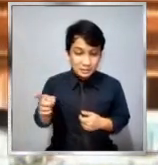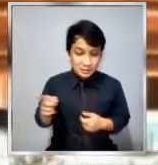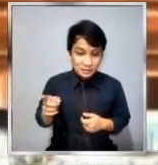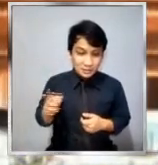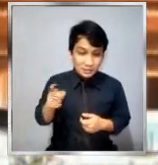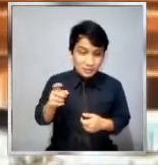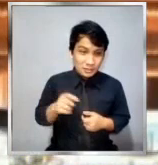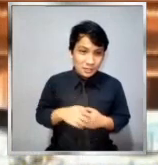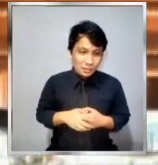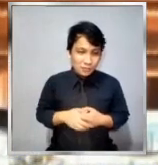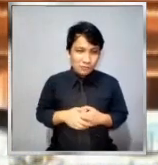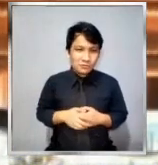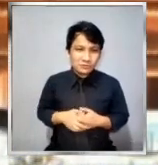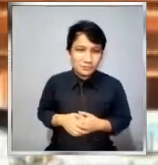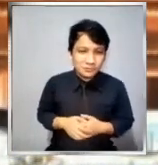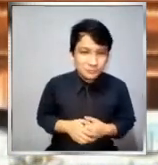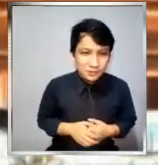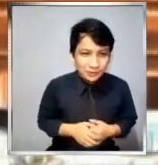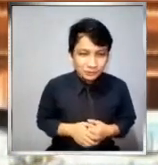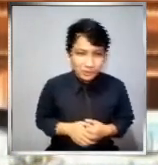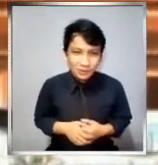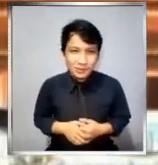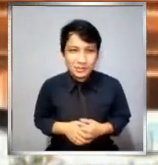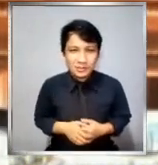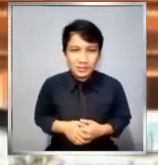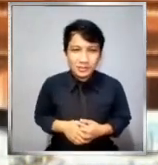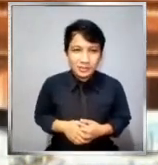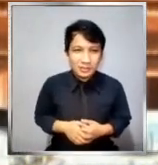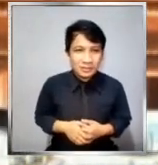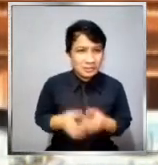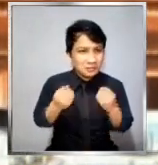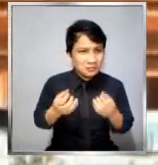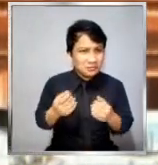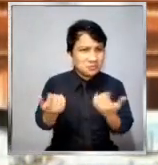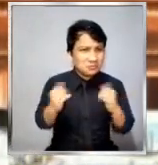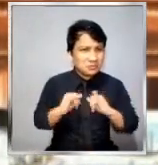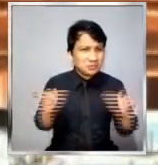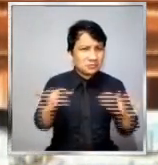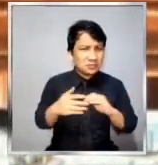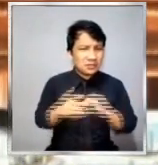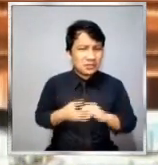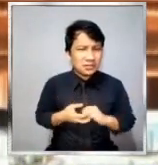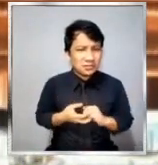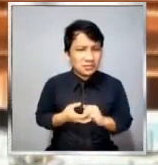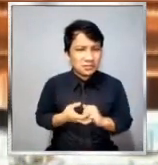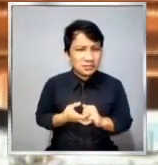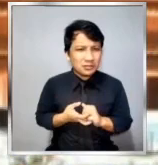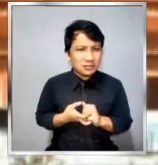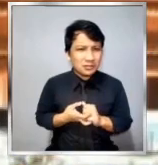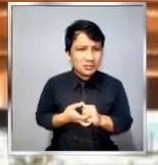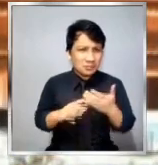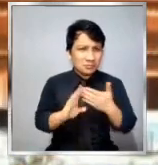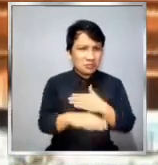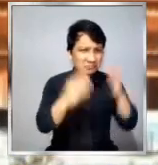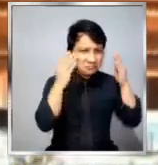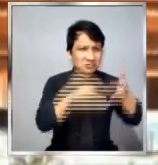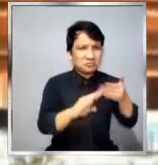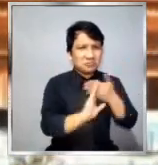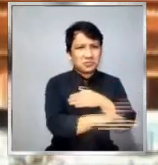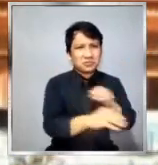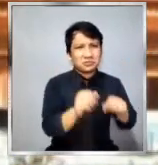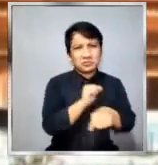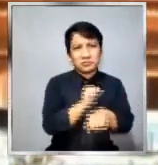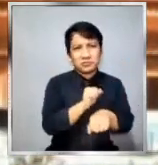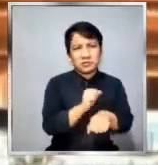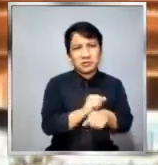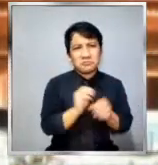So, yun lang naman siguro for today. Let's go back to work para